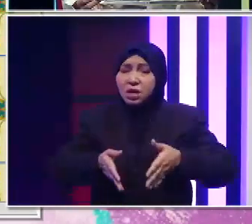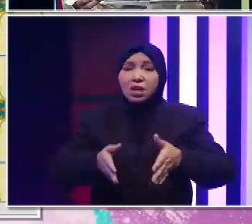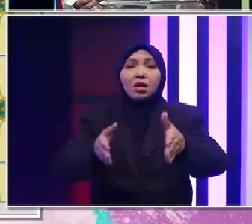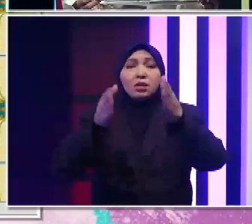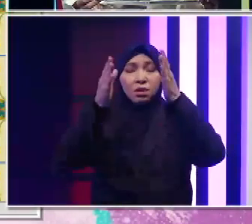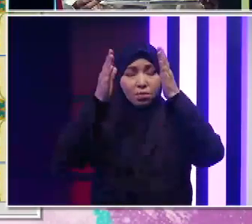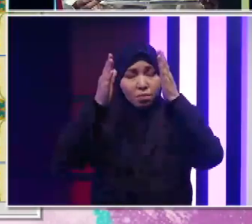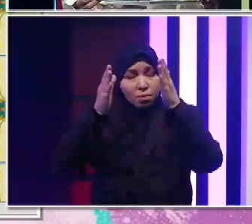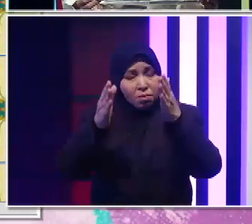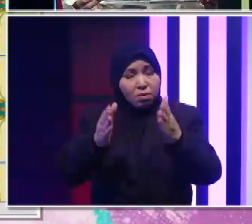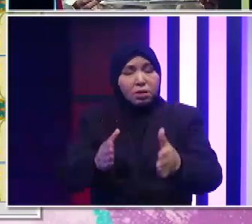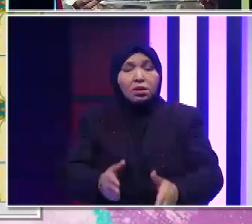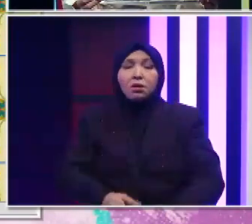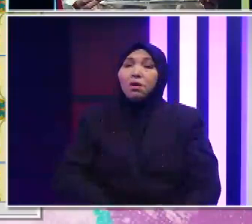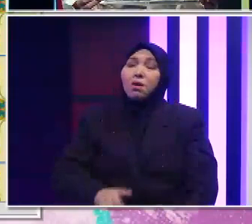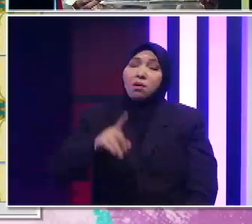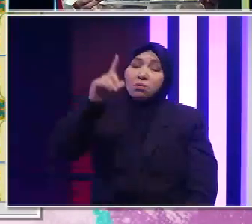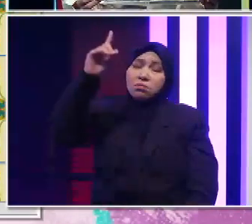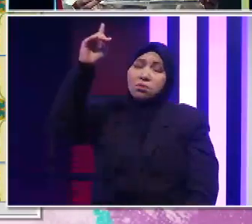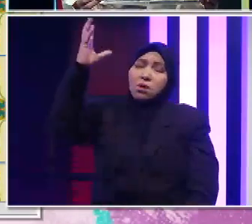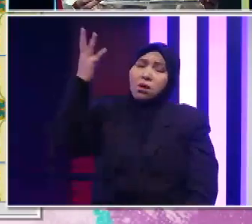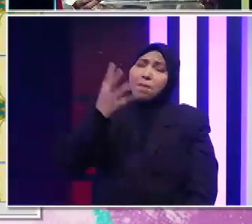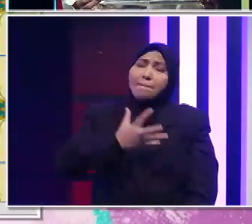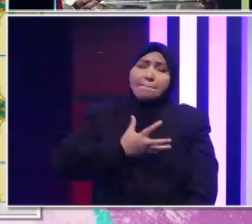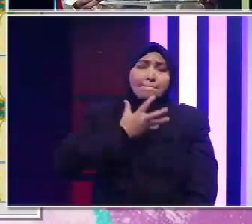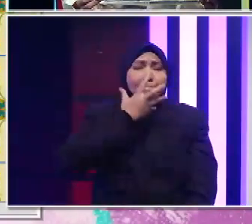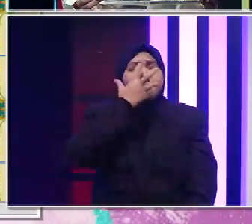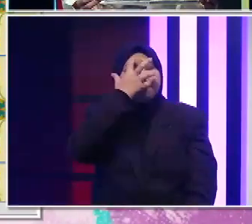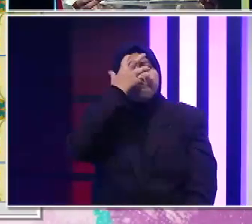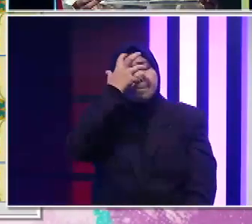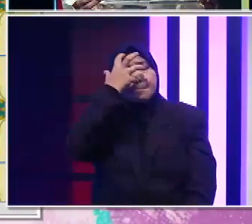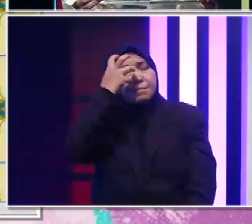maumoe byeee nyewa daun